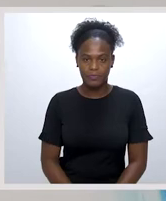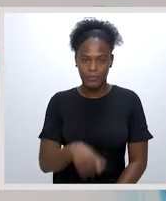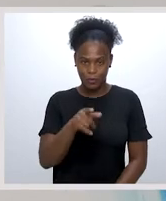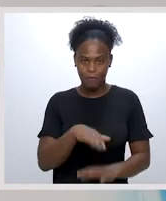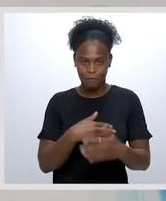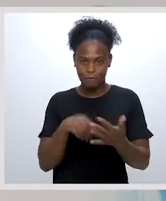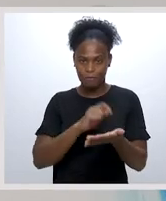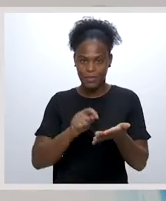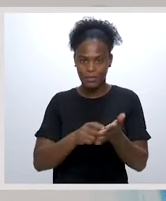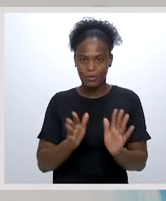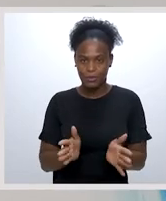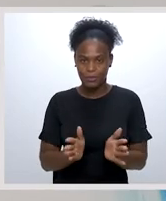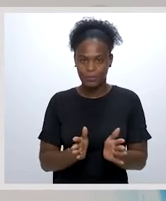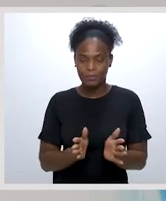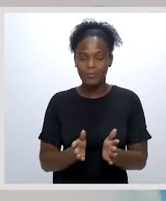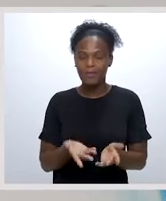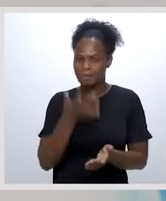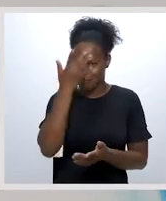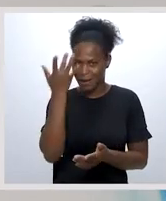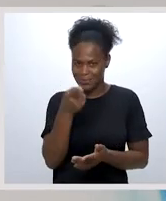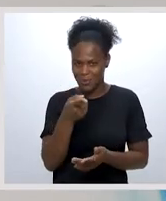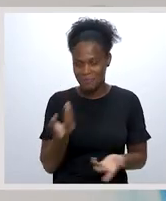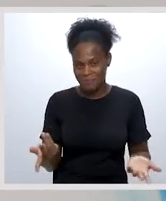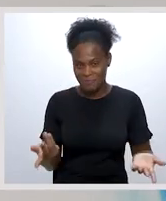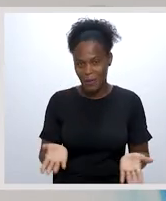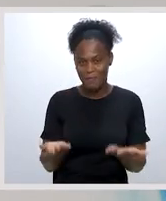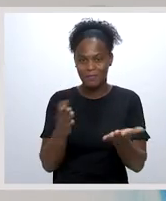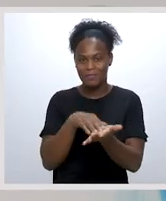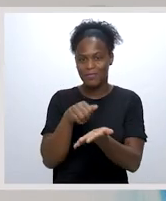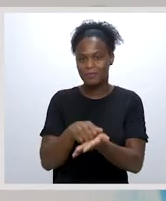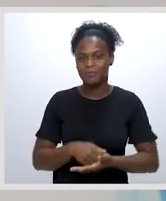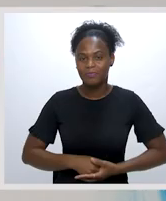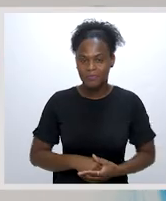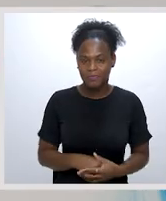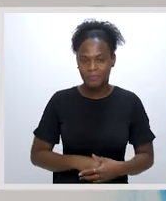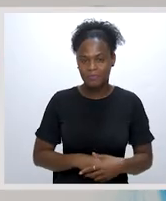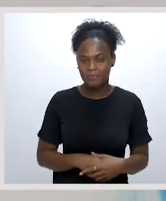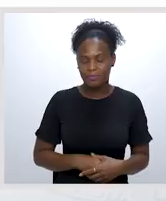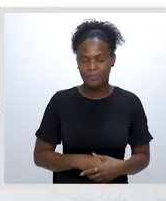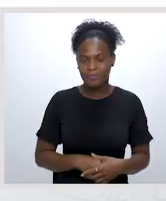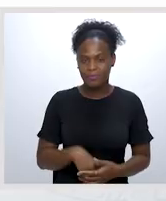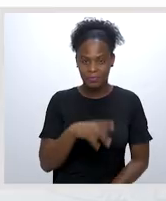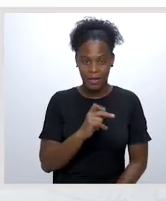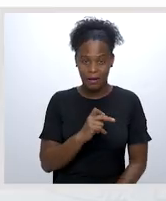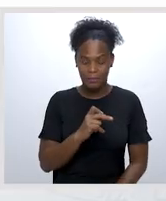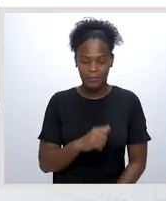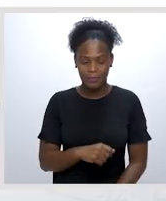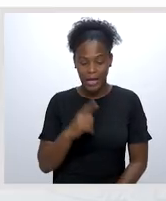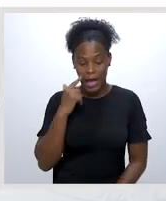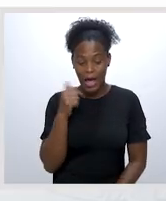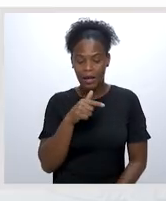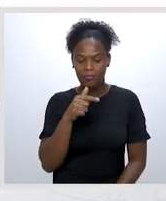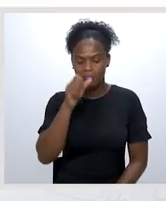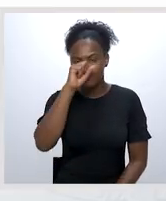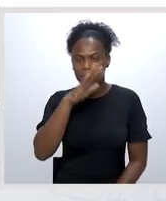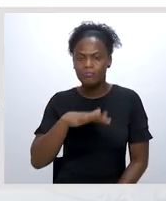Tu as réalisé cet exercice? Ça, c'était très facile pour toi. On y va, on corrige. A. Elle est